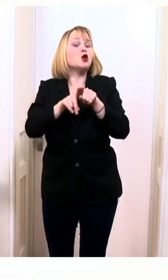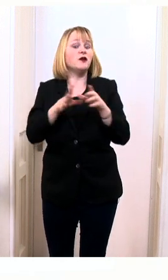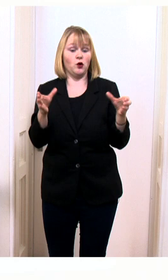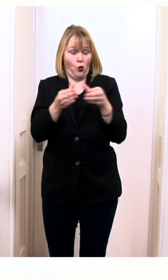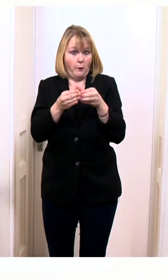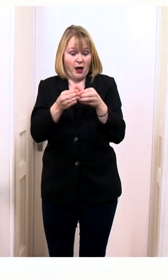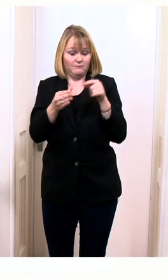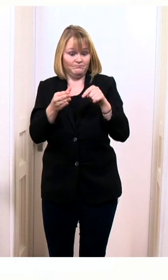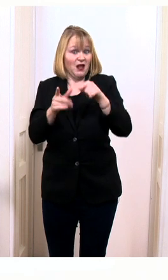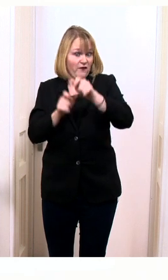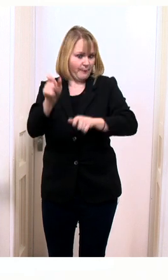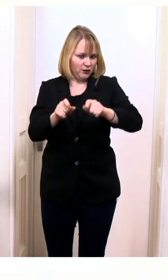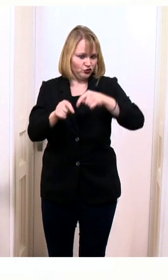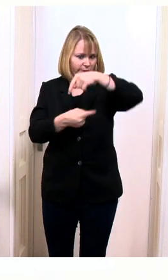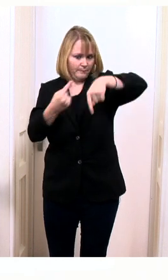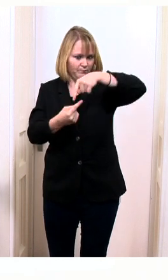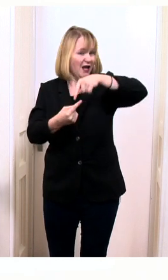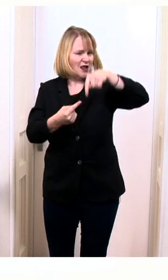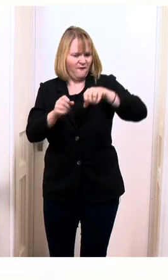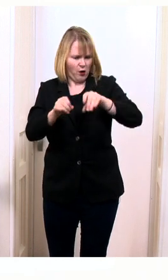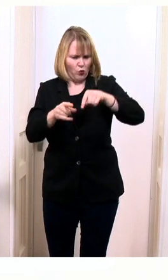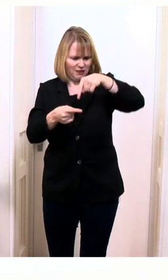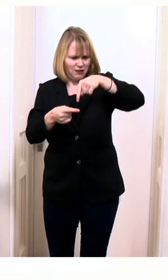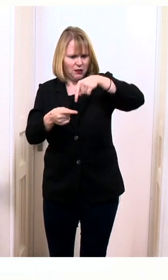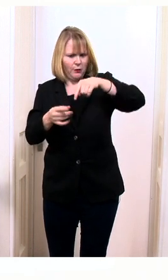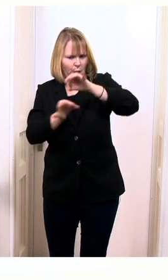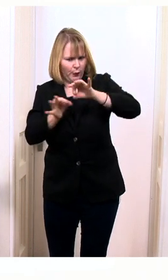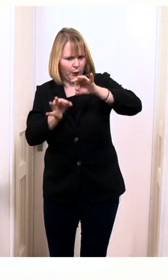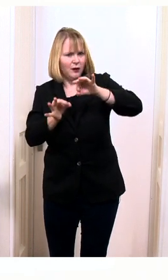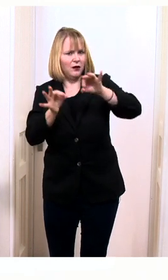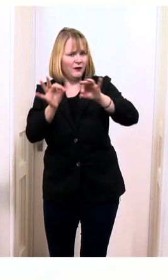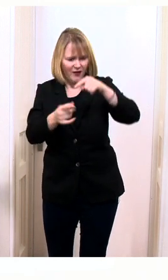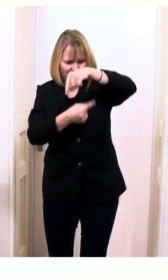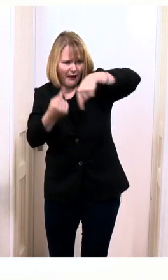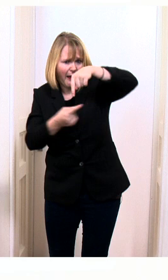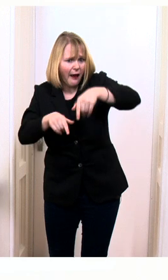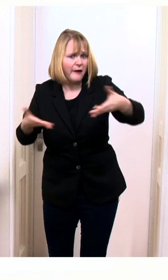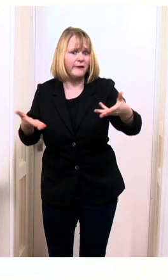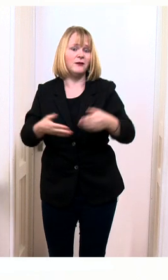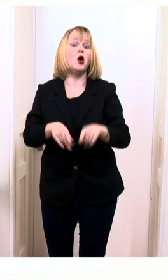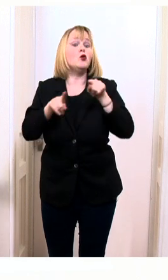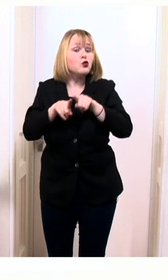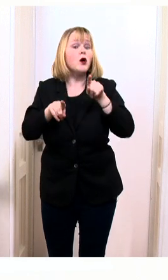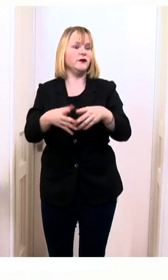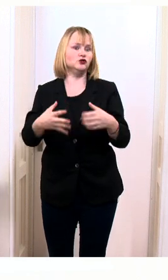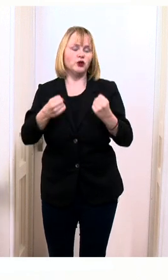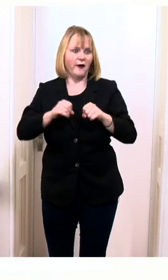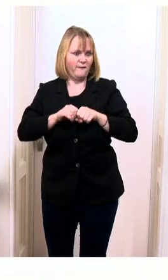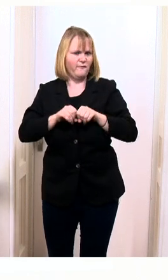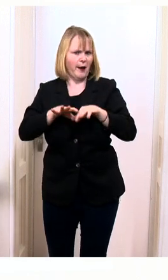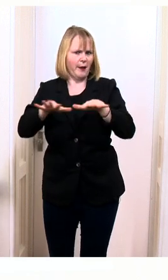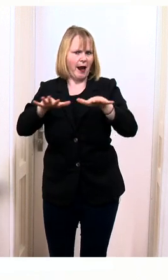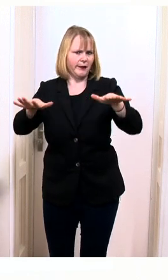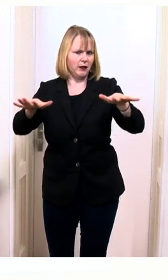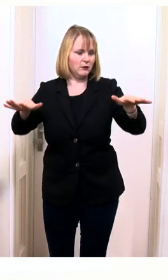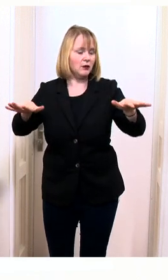Menschen beobachtet, mittendrin. Und weil dieses Virus so stark verbreitet ist, drang es